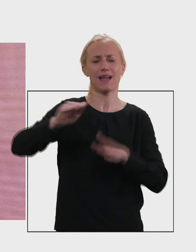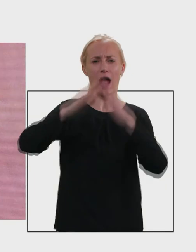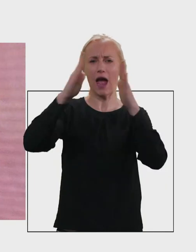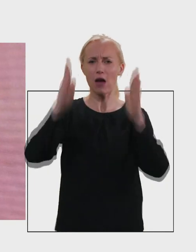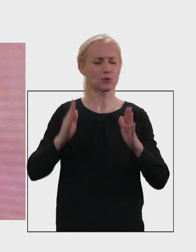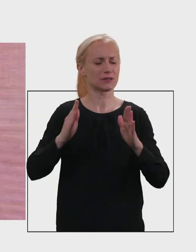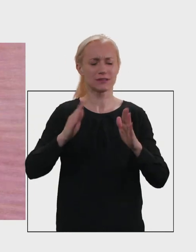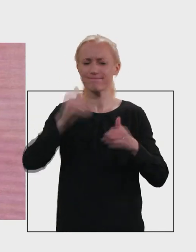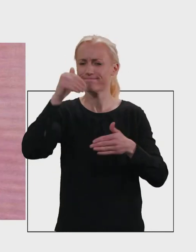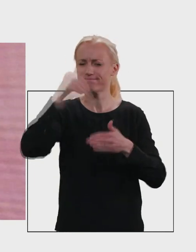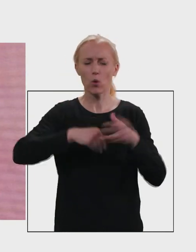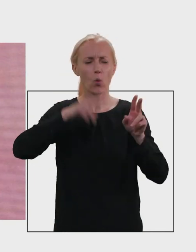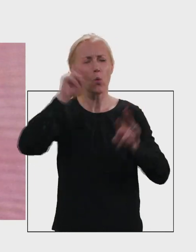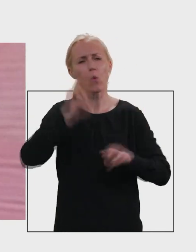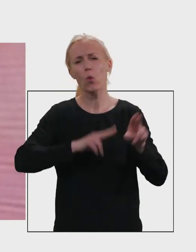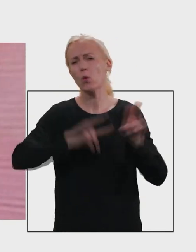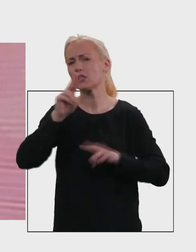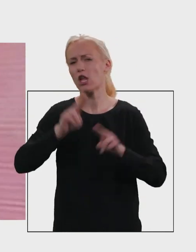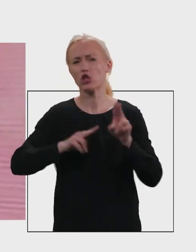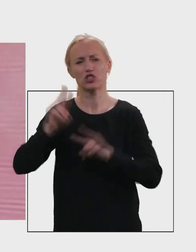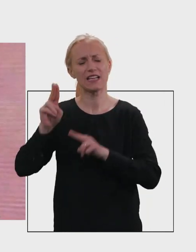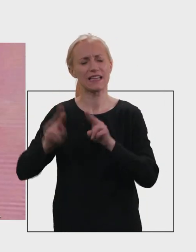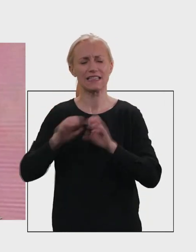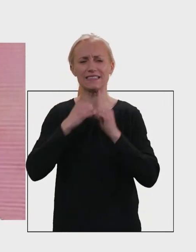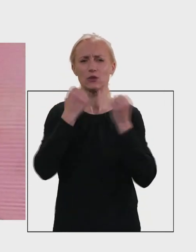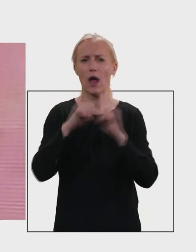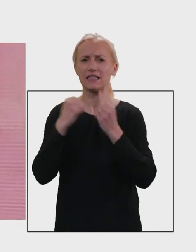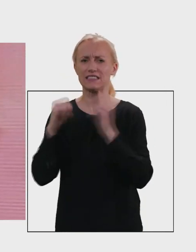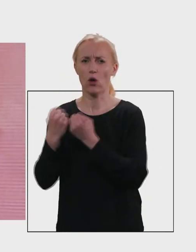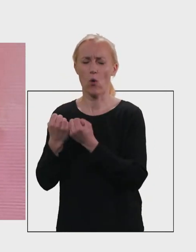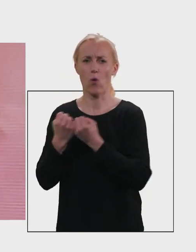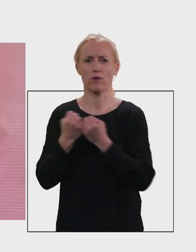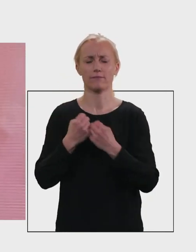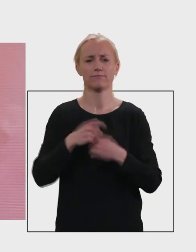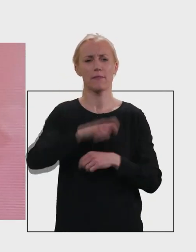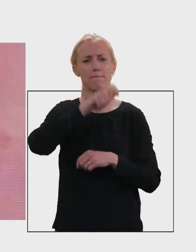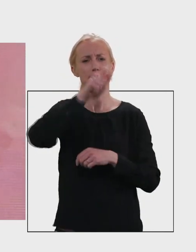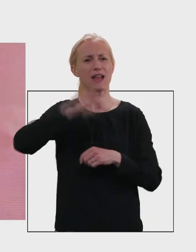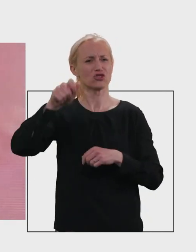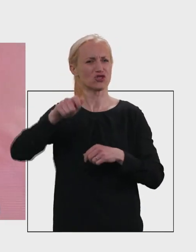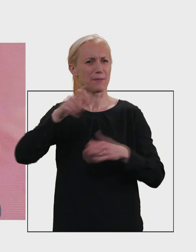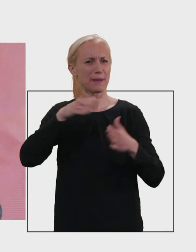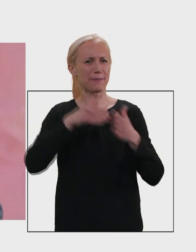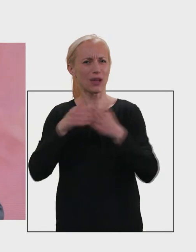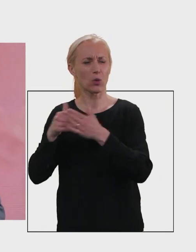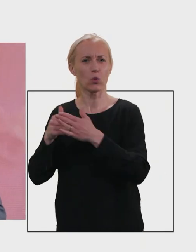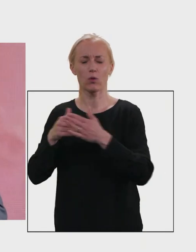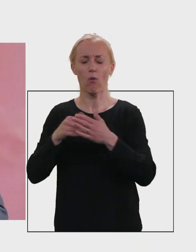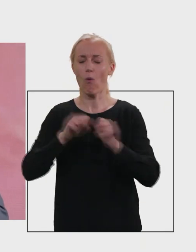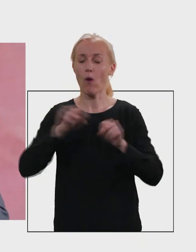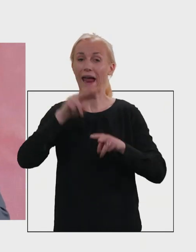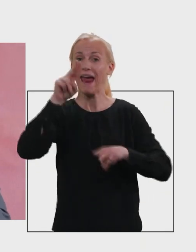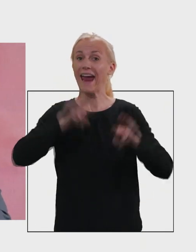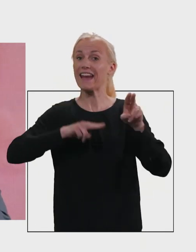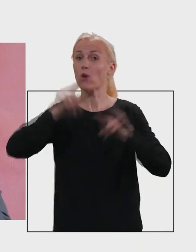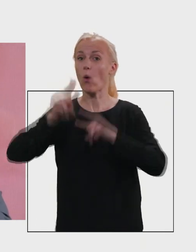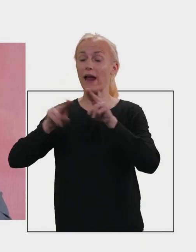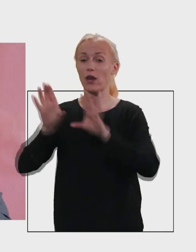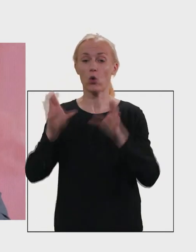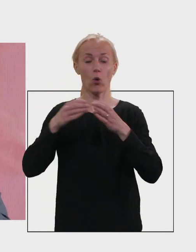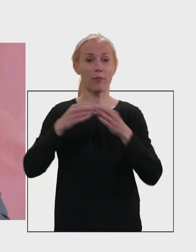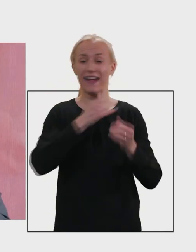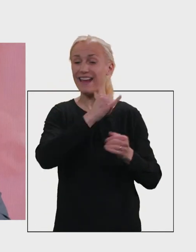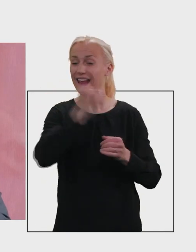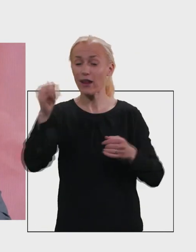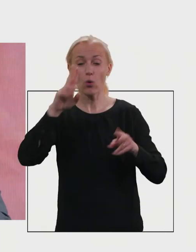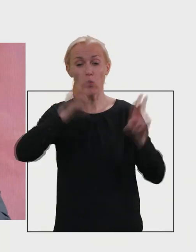ganz viele unterschiedliche Situationen. Menschen mit Behinderungen sind eine komplett heterogene Gruppe. Sie sind so unterschiedlich, wie wir